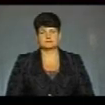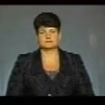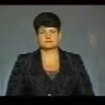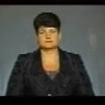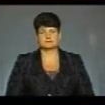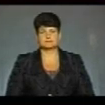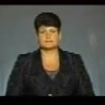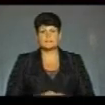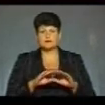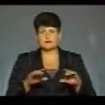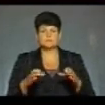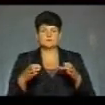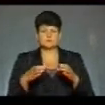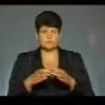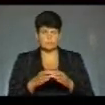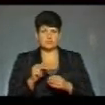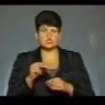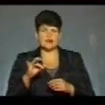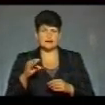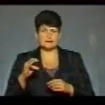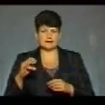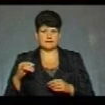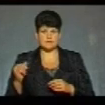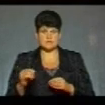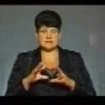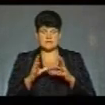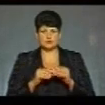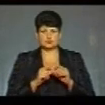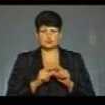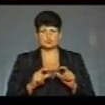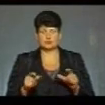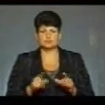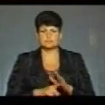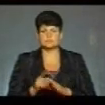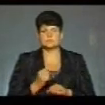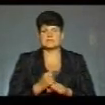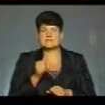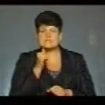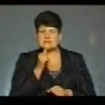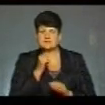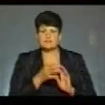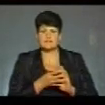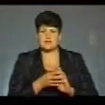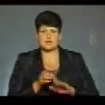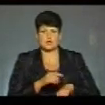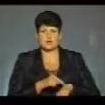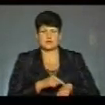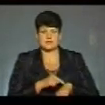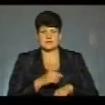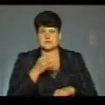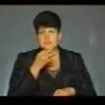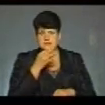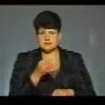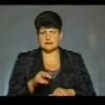Дошкільна група у приміщенні Чернихівської загальноосвітньої школи Тернопільської міської ради запрацює завтра о 9-й годині, розповіла директорка Ольга